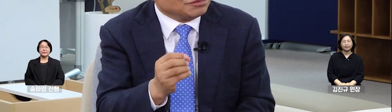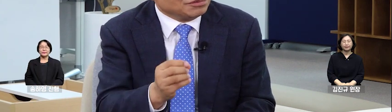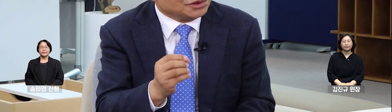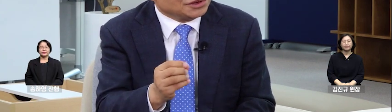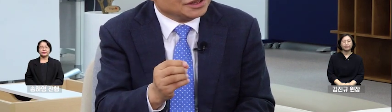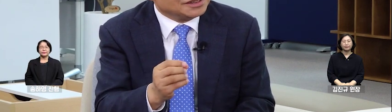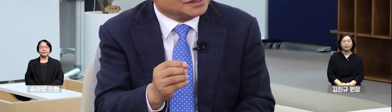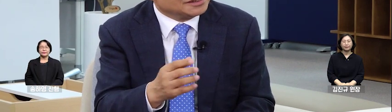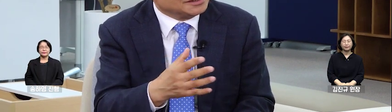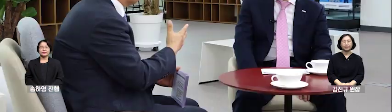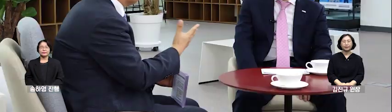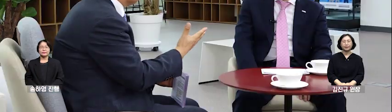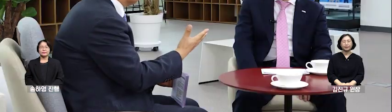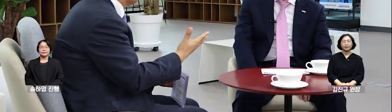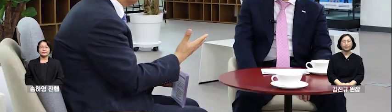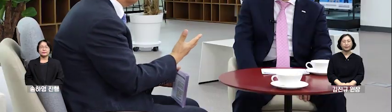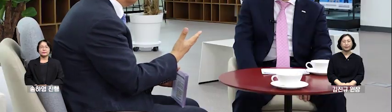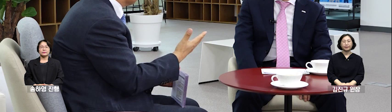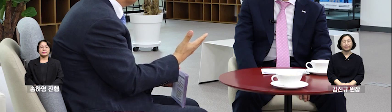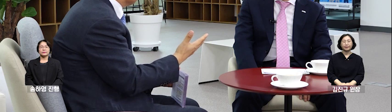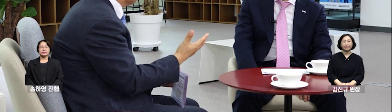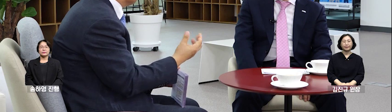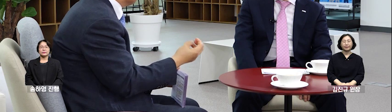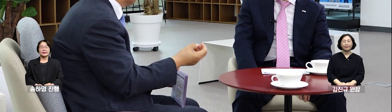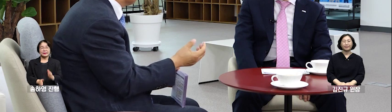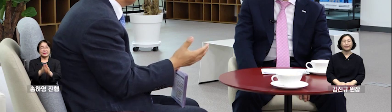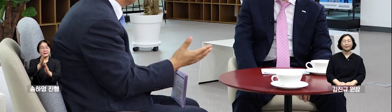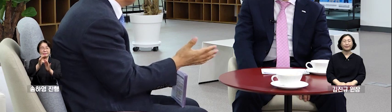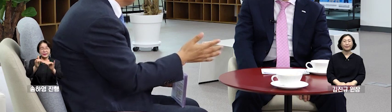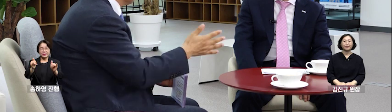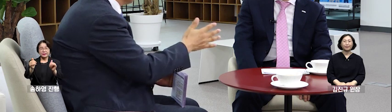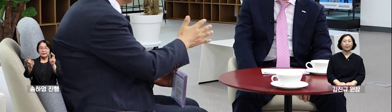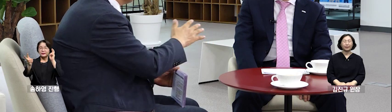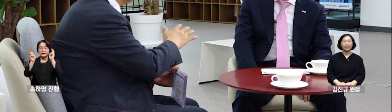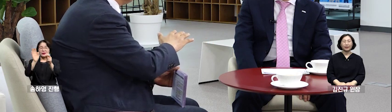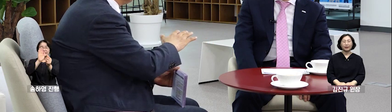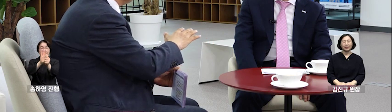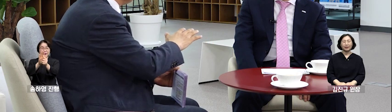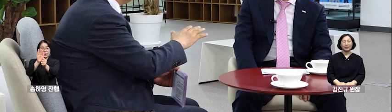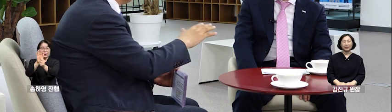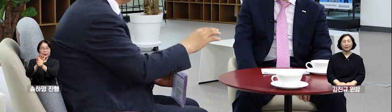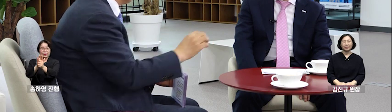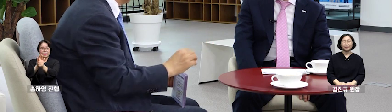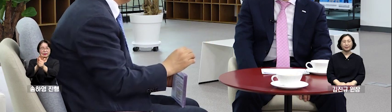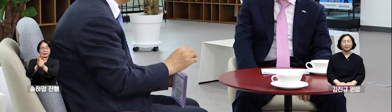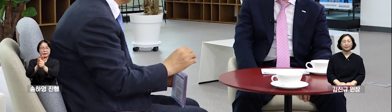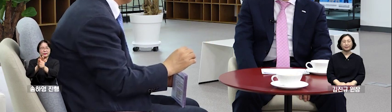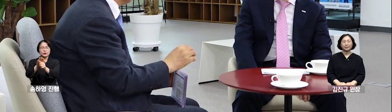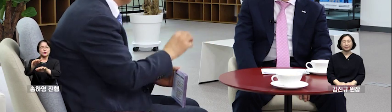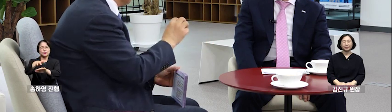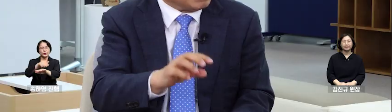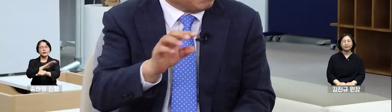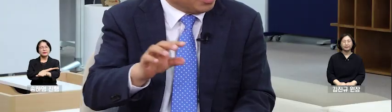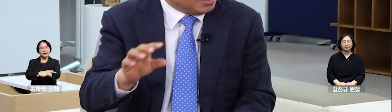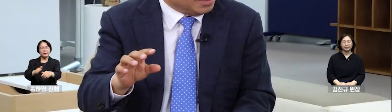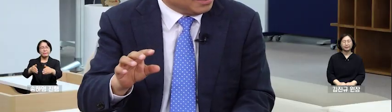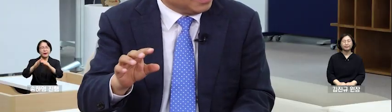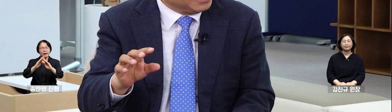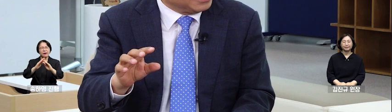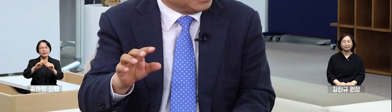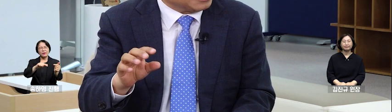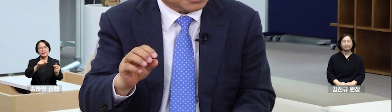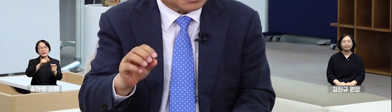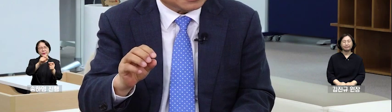여기에 보면은 그 힘이나 기업들을 지원하는 것 에 인프라 들이 잘 갖춰져 있는 한테 여러 인프라